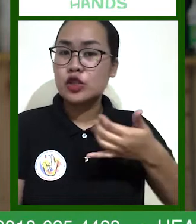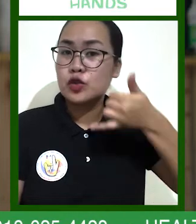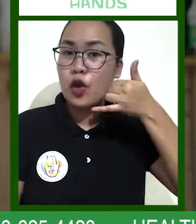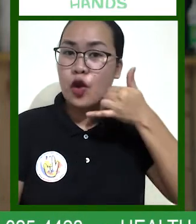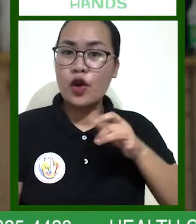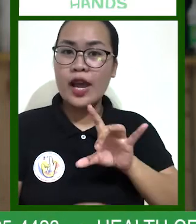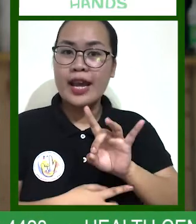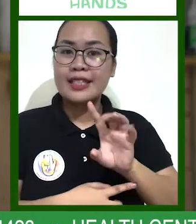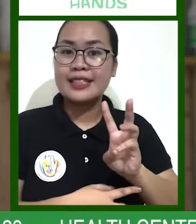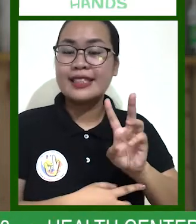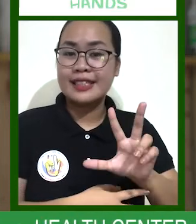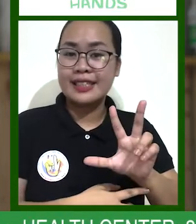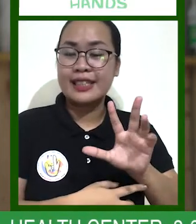number